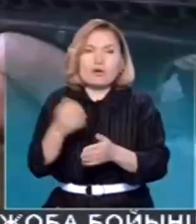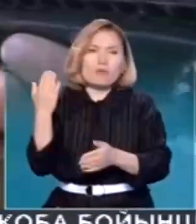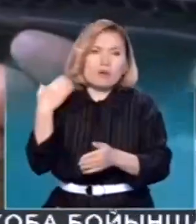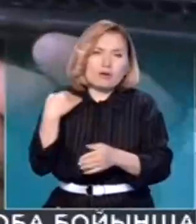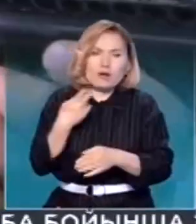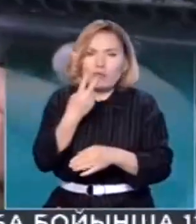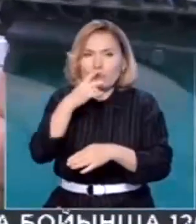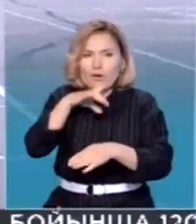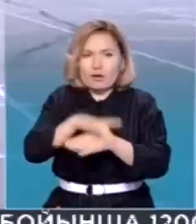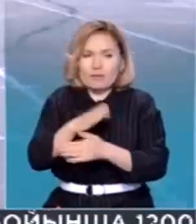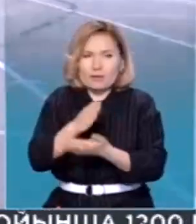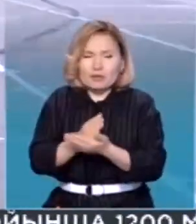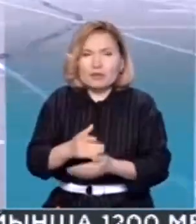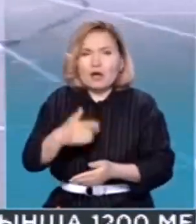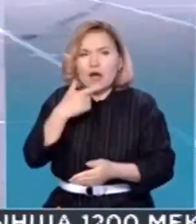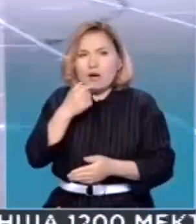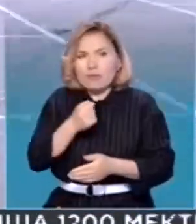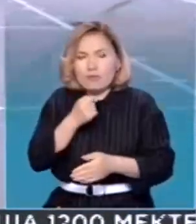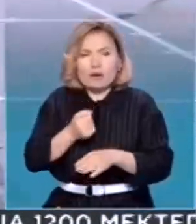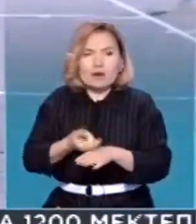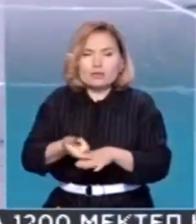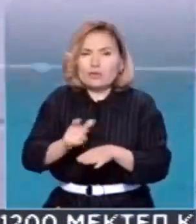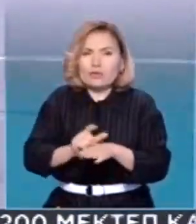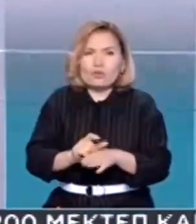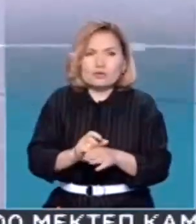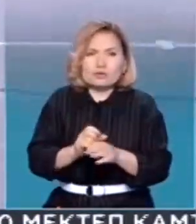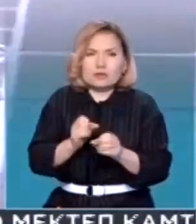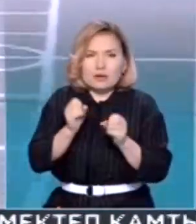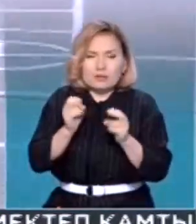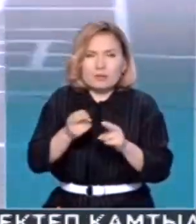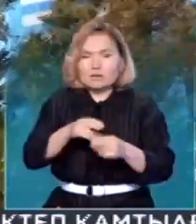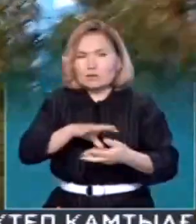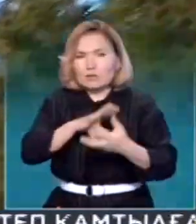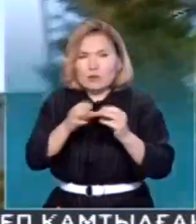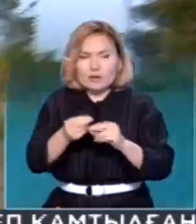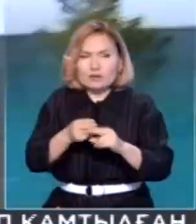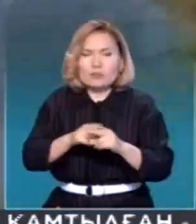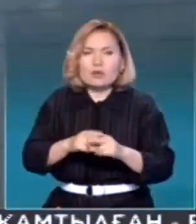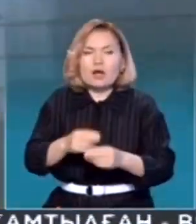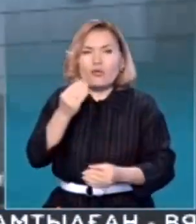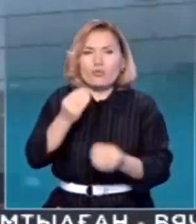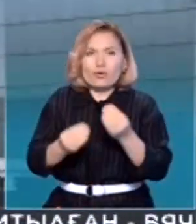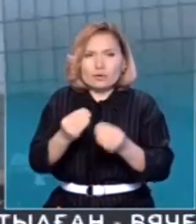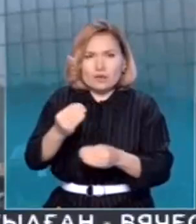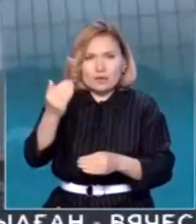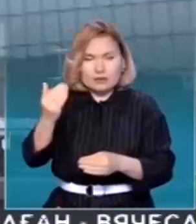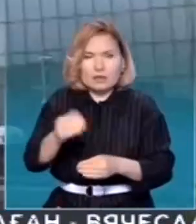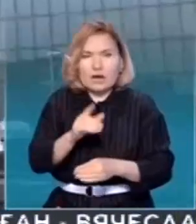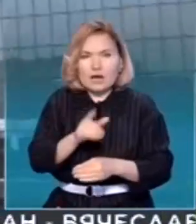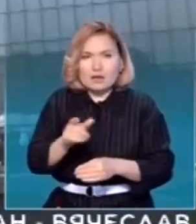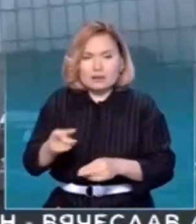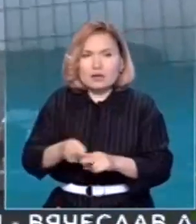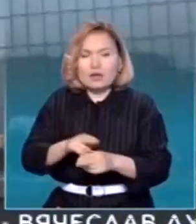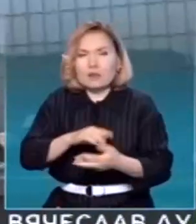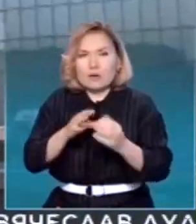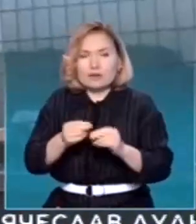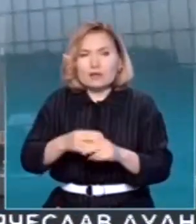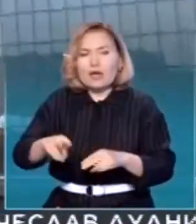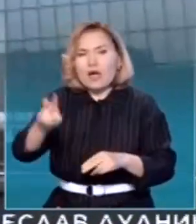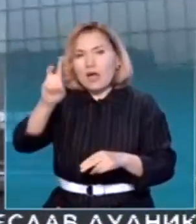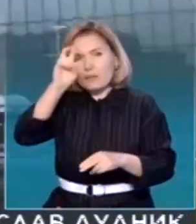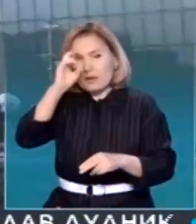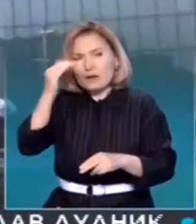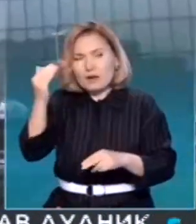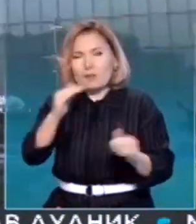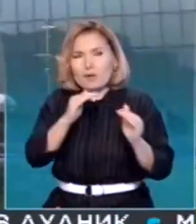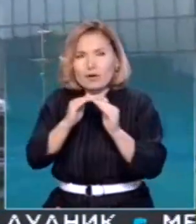сарбаз өзгелер үшін қауіпті адамға айналады деп түсіндірді депутаттар. Стратегиялық маңызы бар мынадай нысандар тек мемлекет